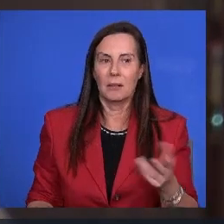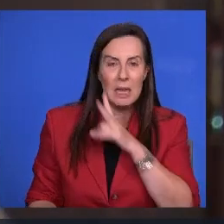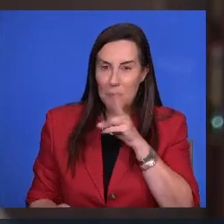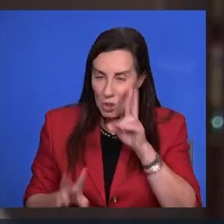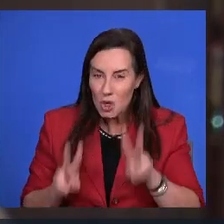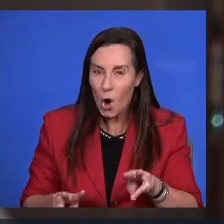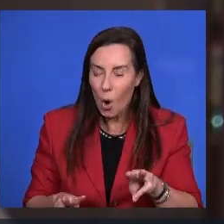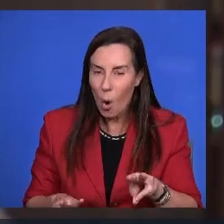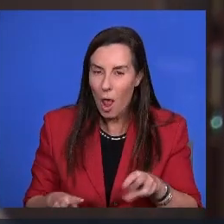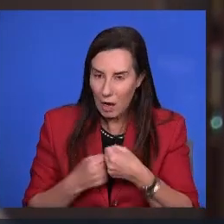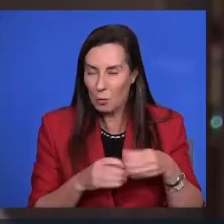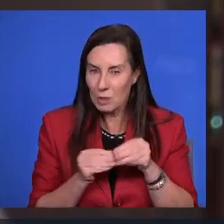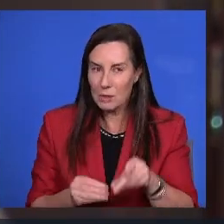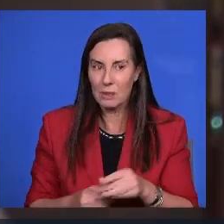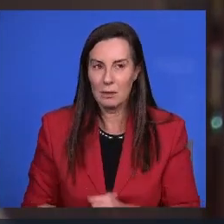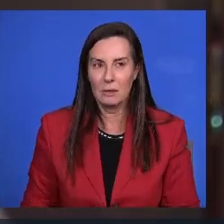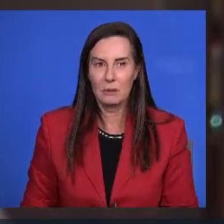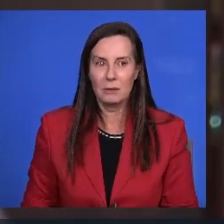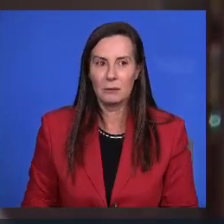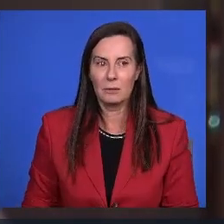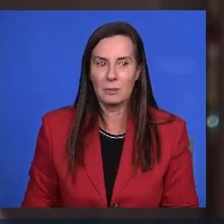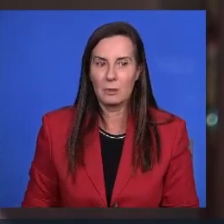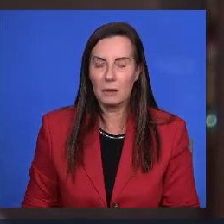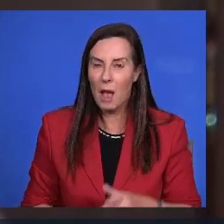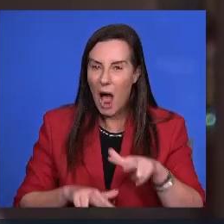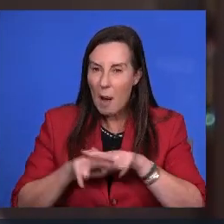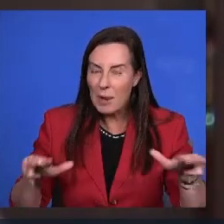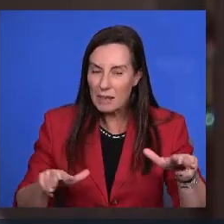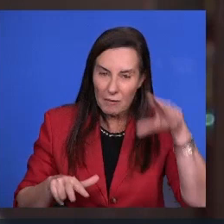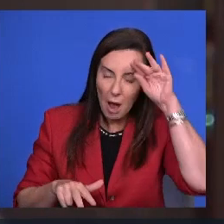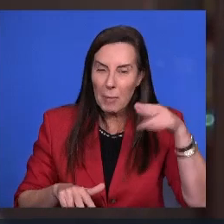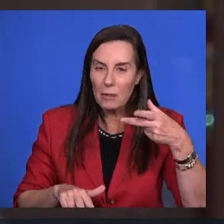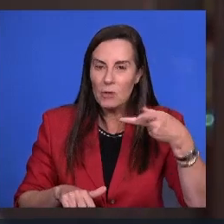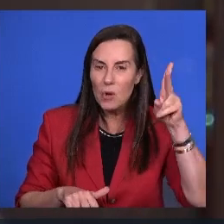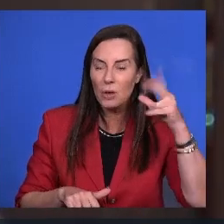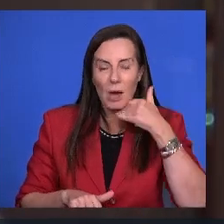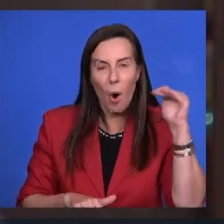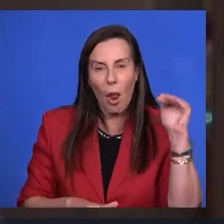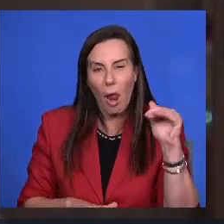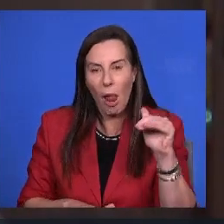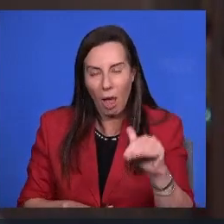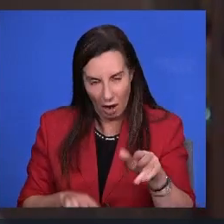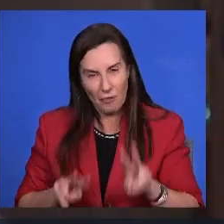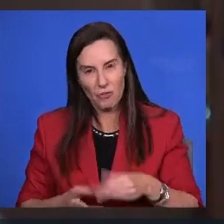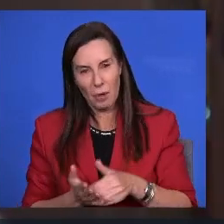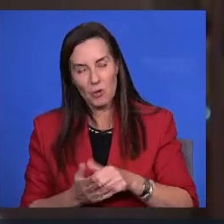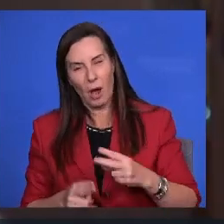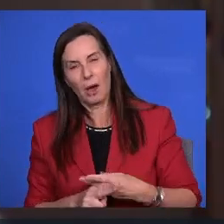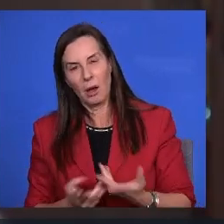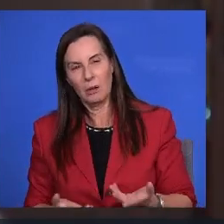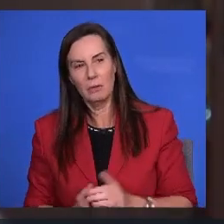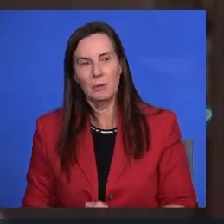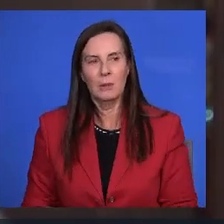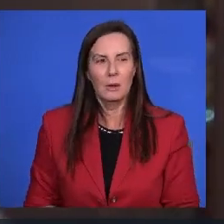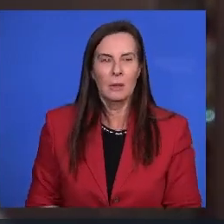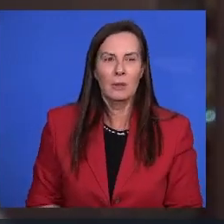דבר כזה, לשמוע שהילד שלך הולך והמצב הבריאותי שלו מידרדר בגלל